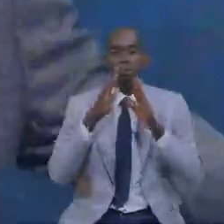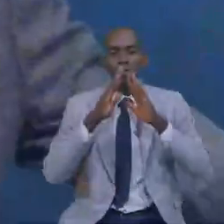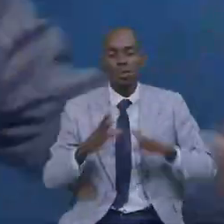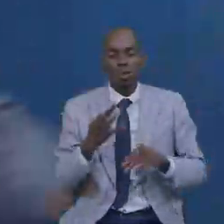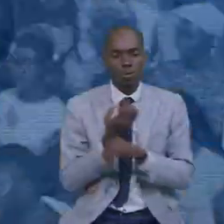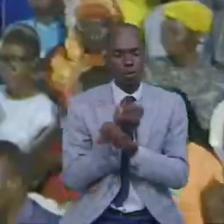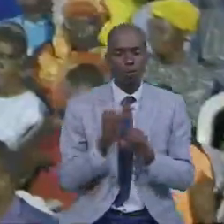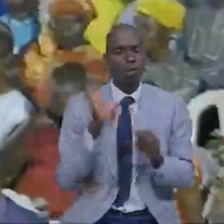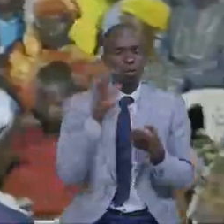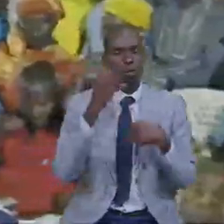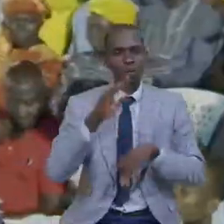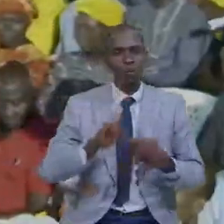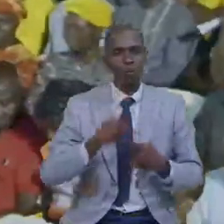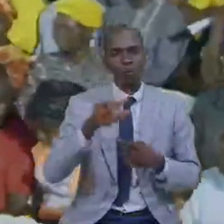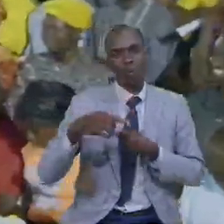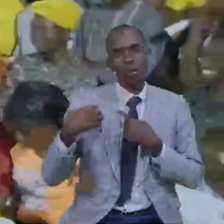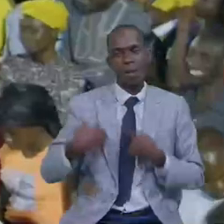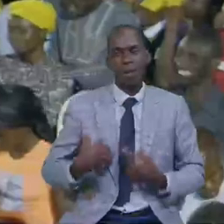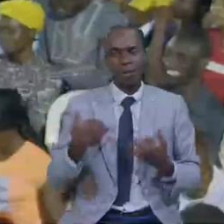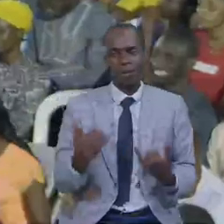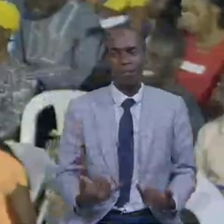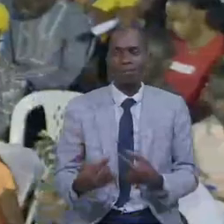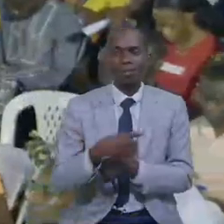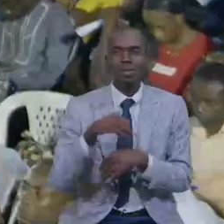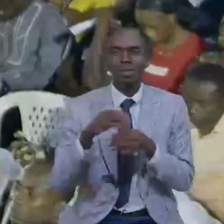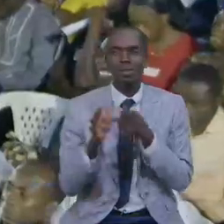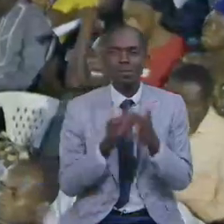salut viendra dans ton cœur au nom de Jésus